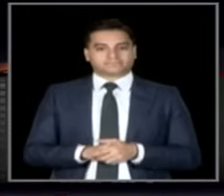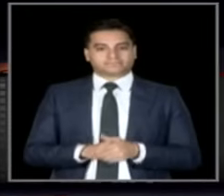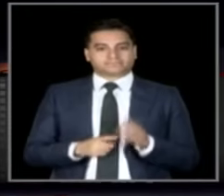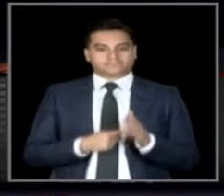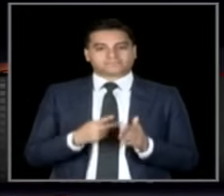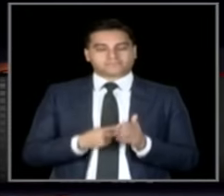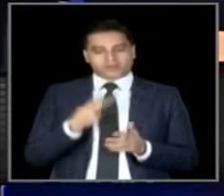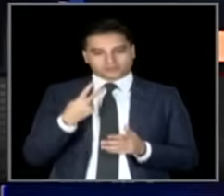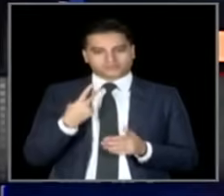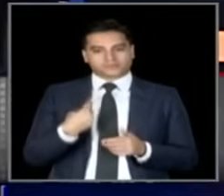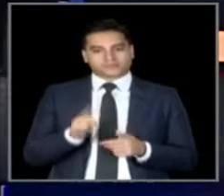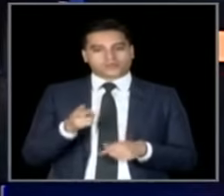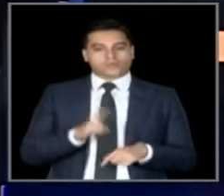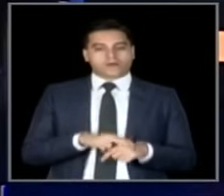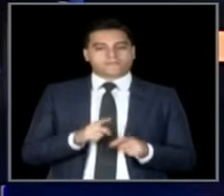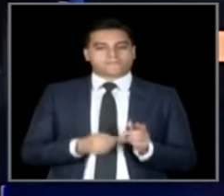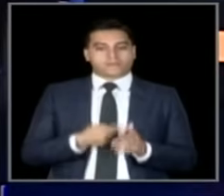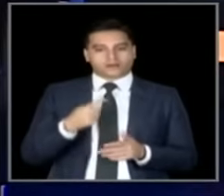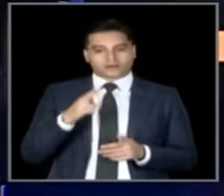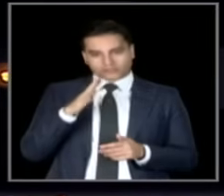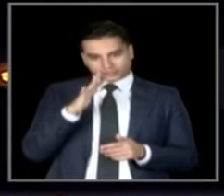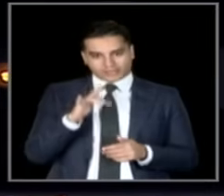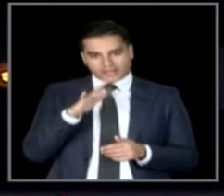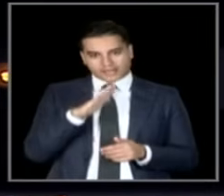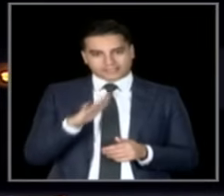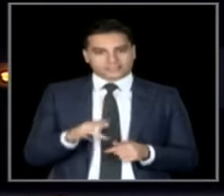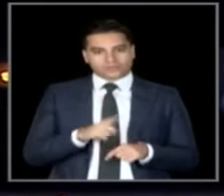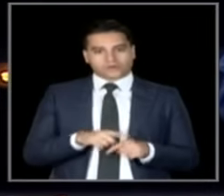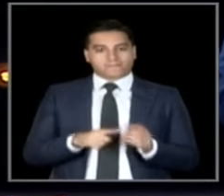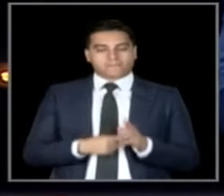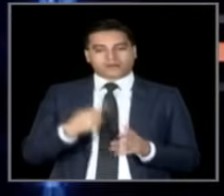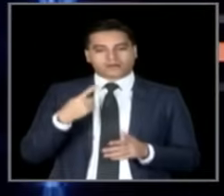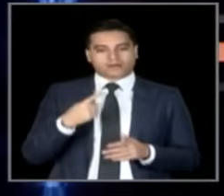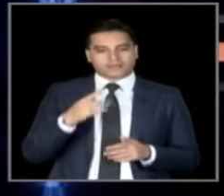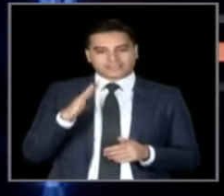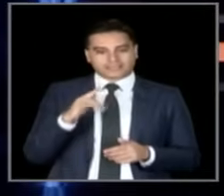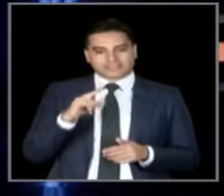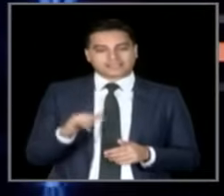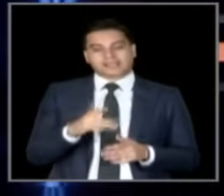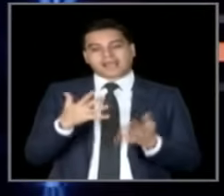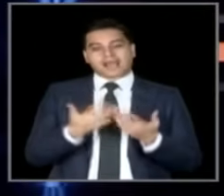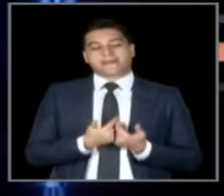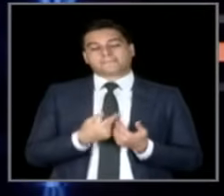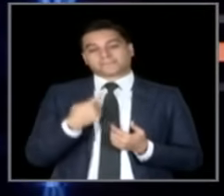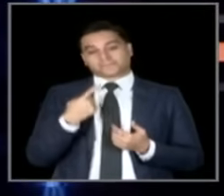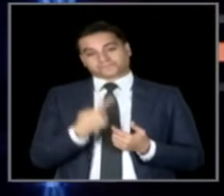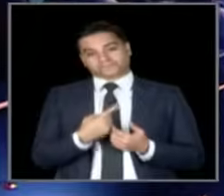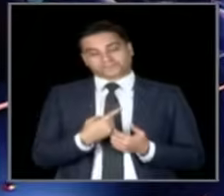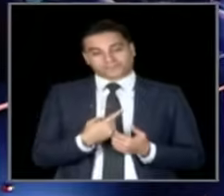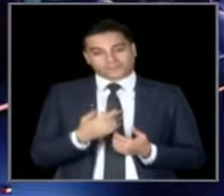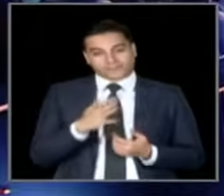مرتين ريال مدريد، ومرة تشيلسي، ومرة سيتي. نتيجة 110 جامعة